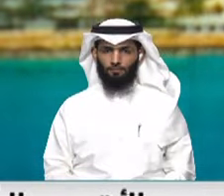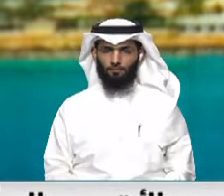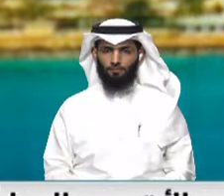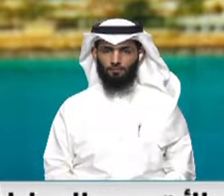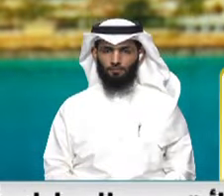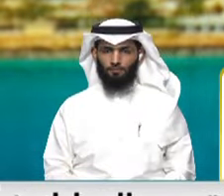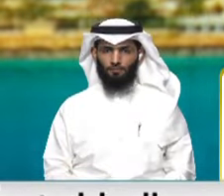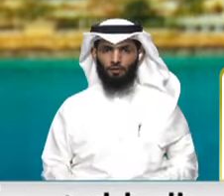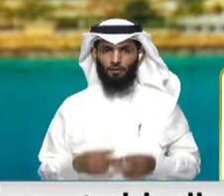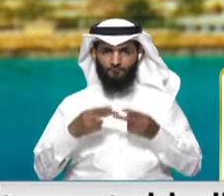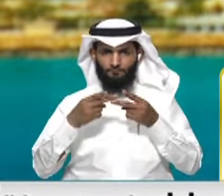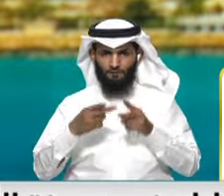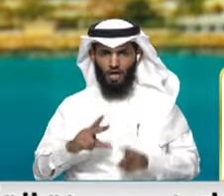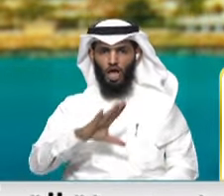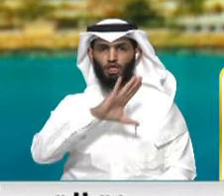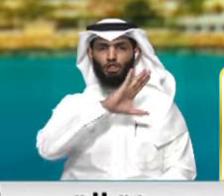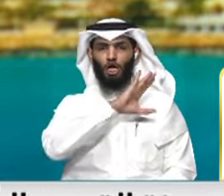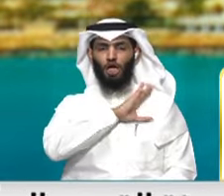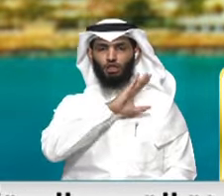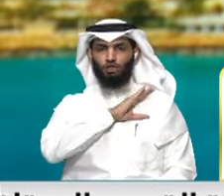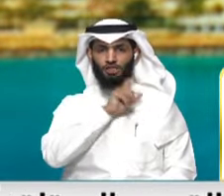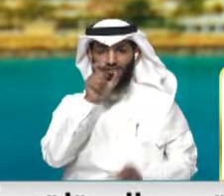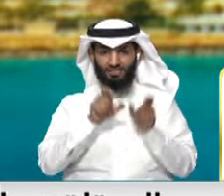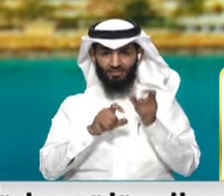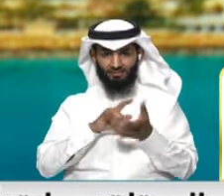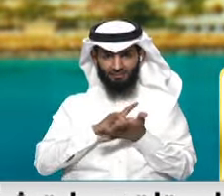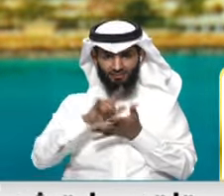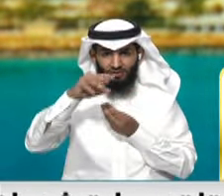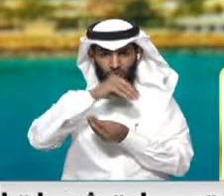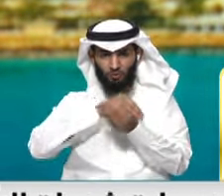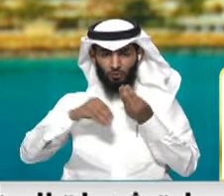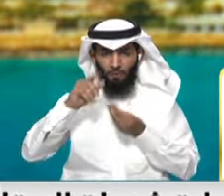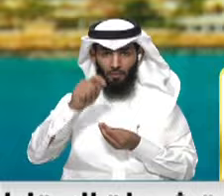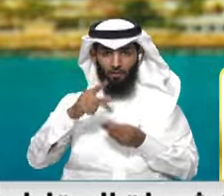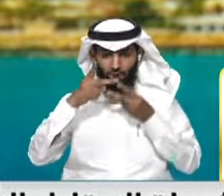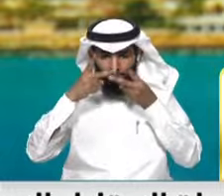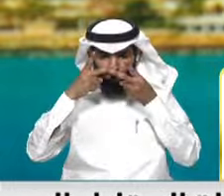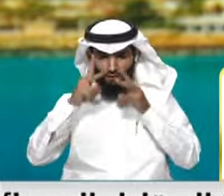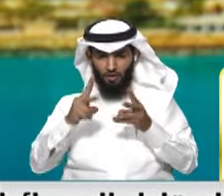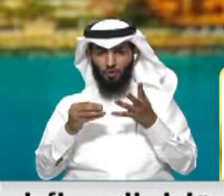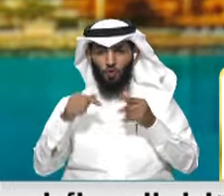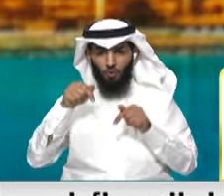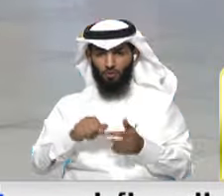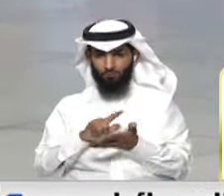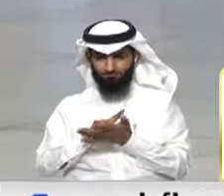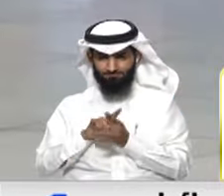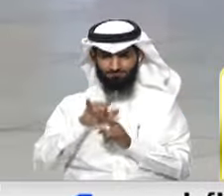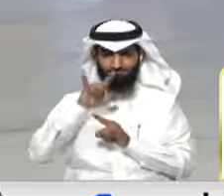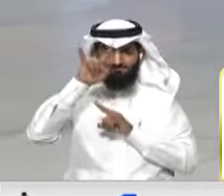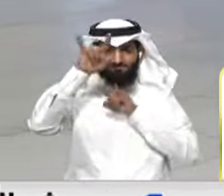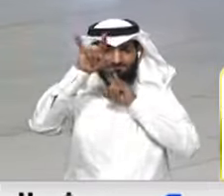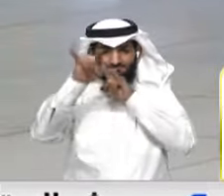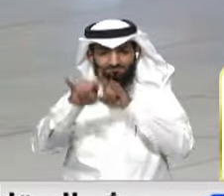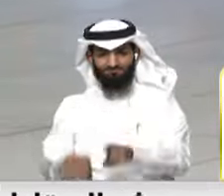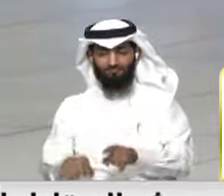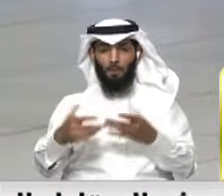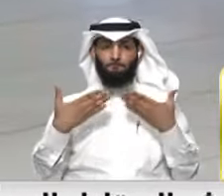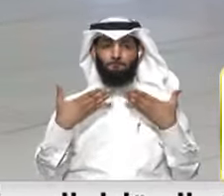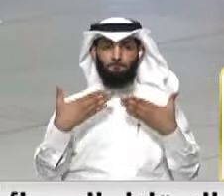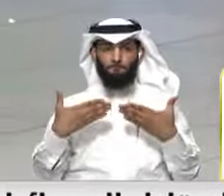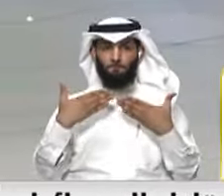تبدأ طلائع حجاج دولة الكويت مغادرة البلاد ابتداء من اليوم، وذلك لبدء رحلة الحج المباركة لهذا العام وسط